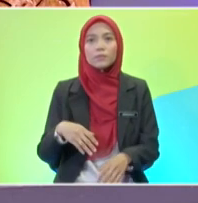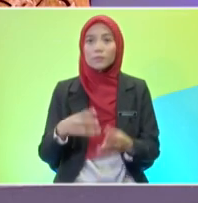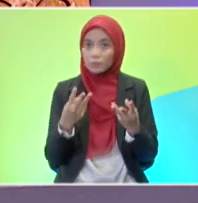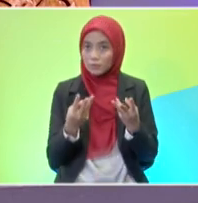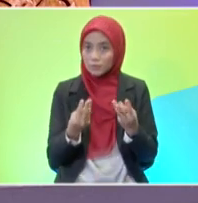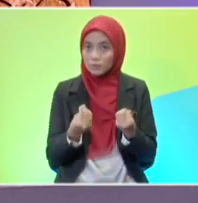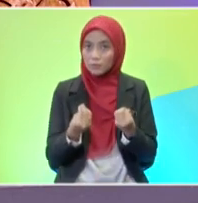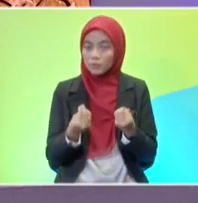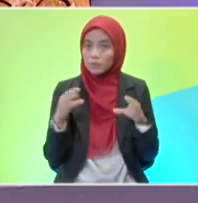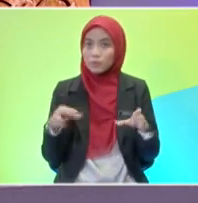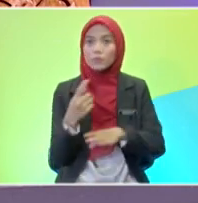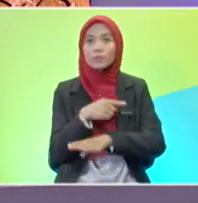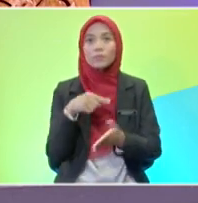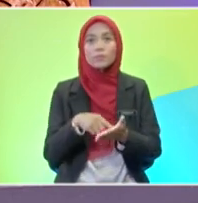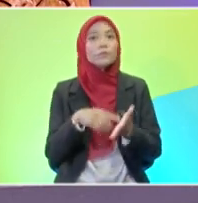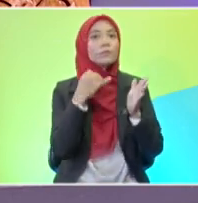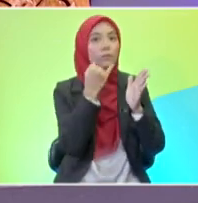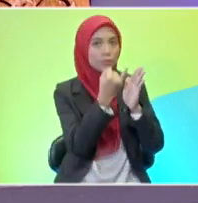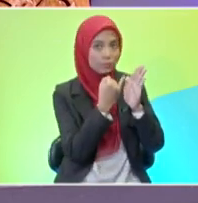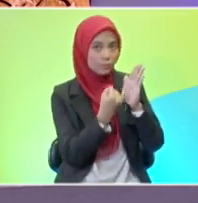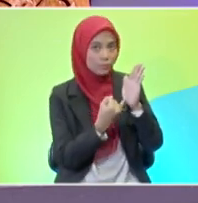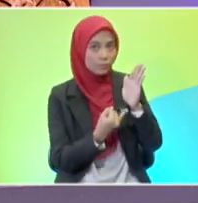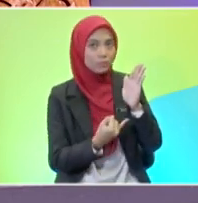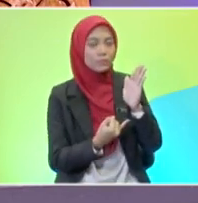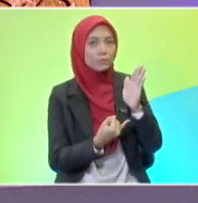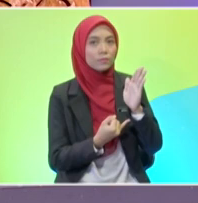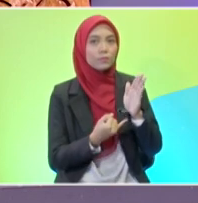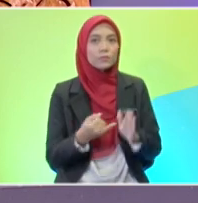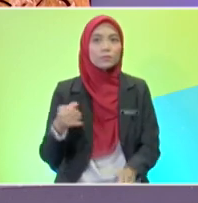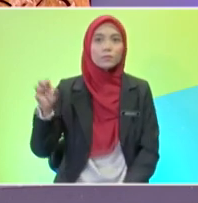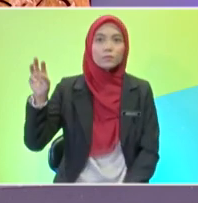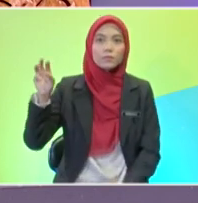melukis motif yang ada yaitu memujaratkan